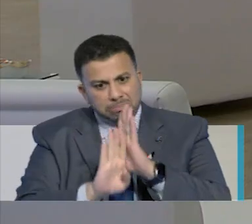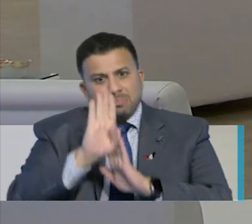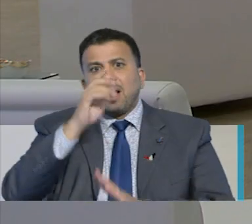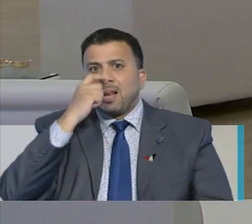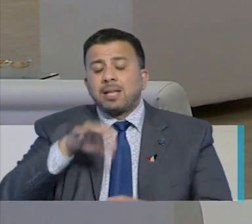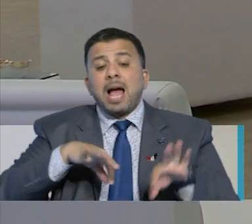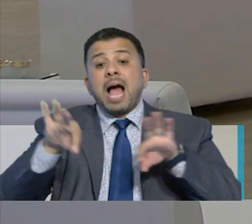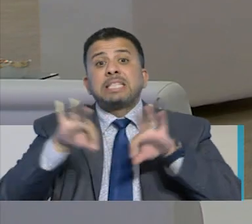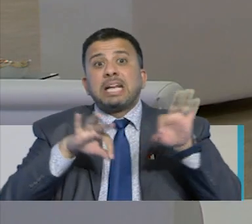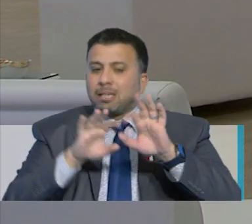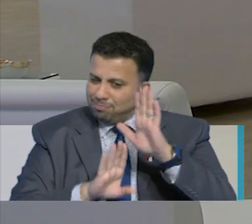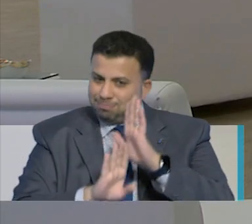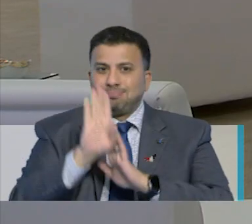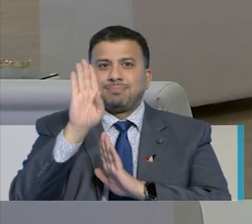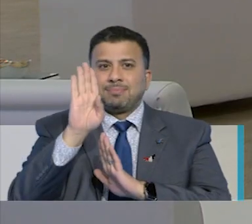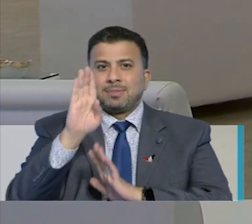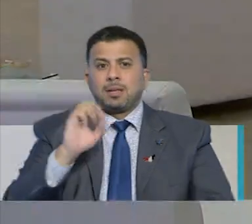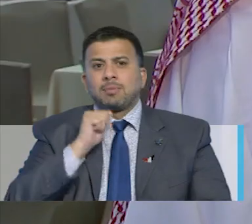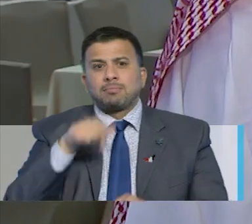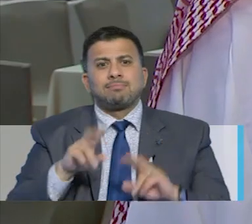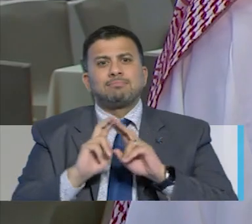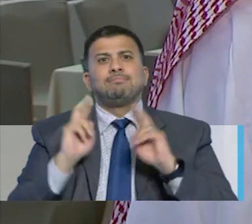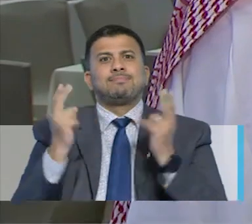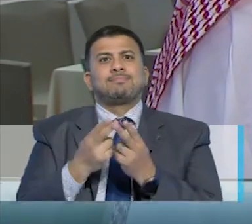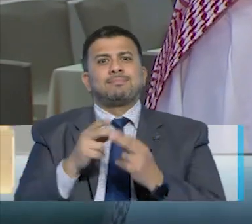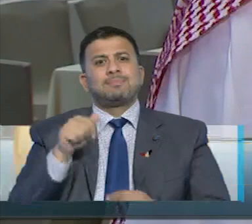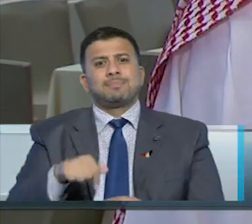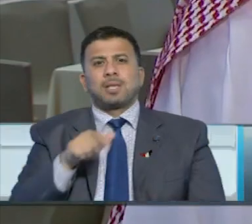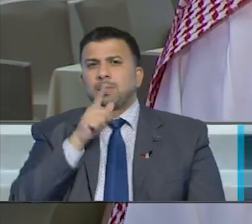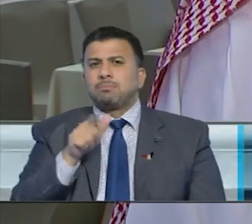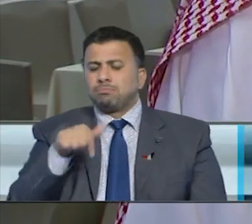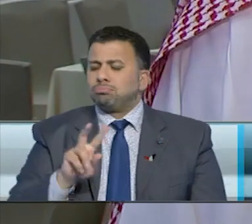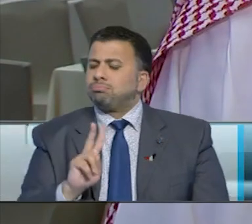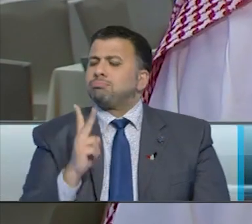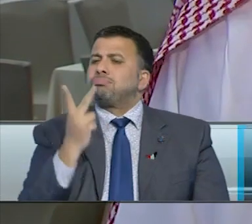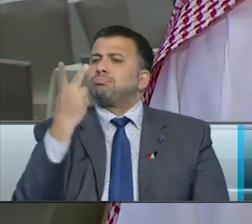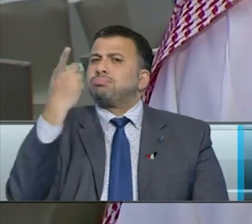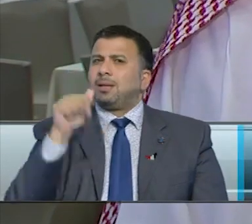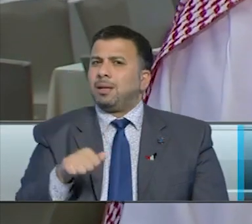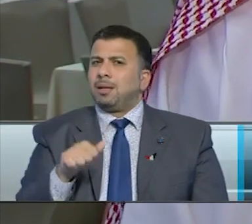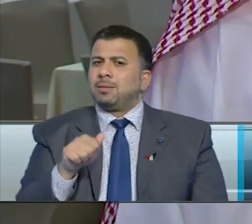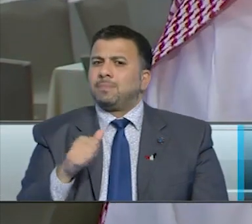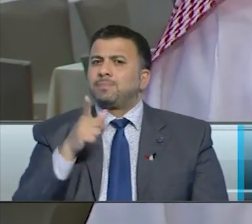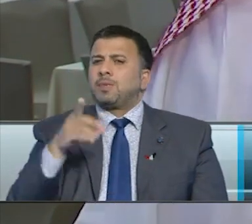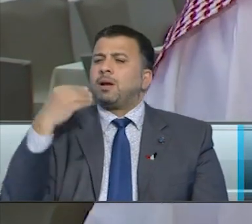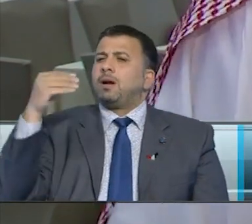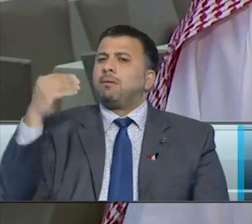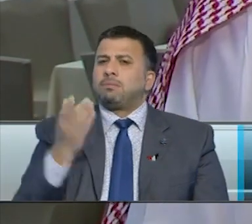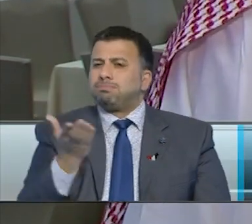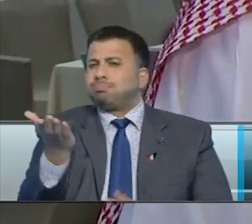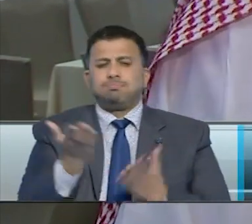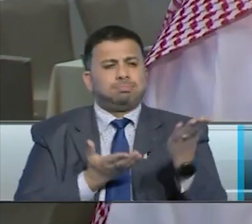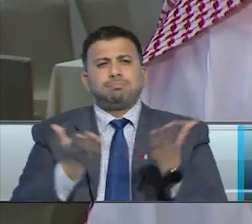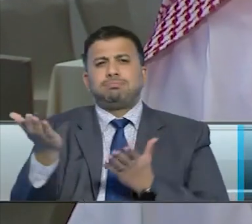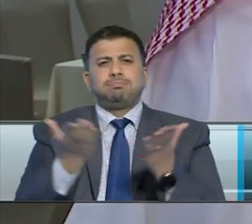وخاصة الهندسية. أهمية هذا الملتقى تأتي بأن الآن العالم يتطور ويتغير، عملية أوراق رايحة أوراق